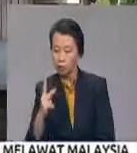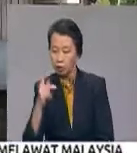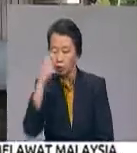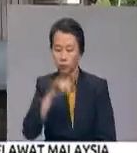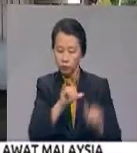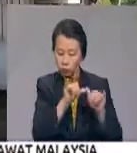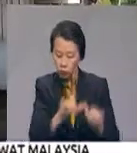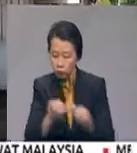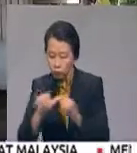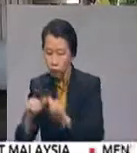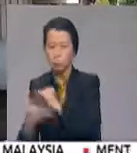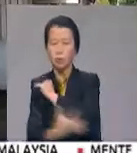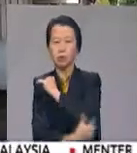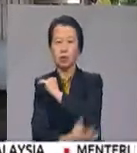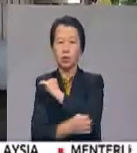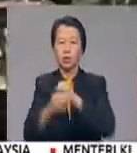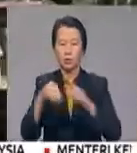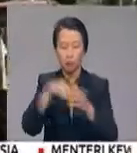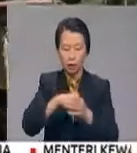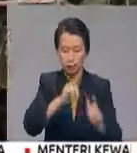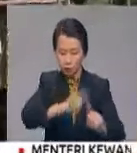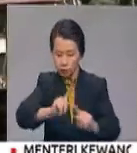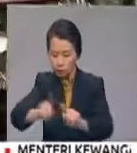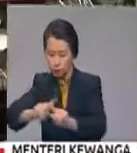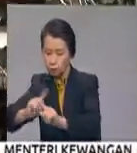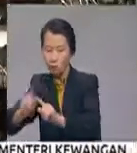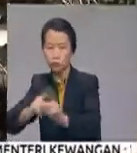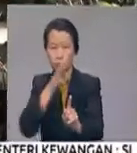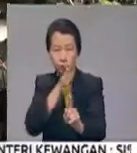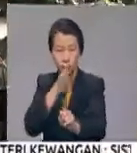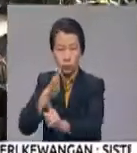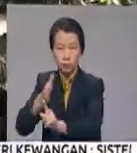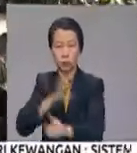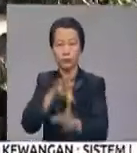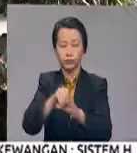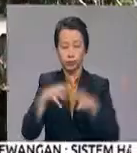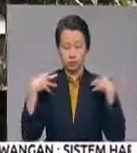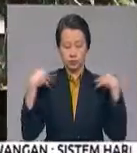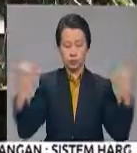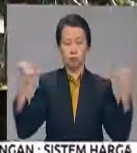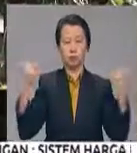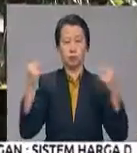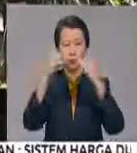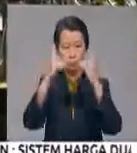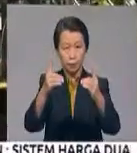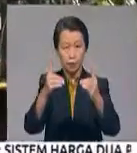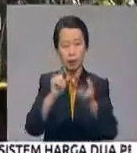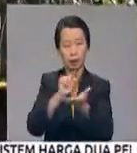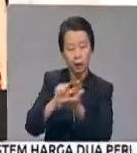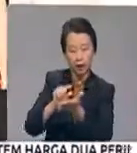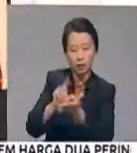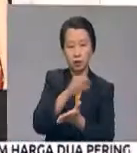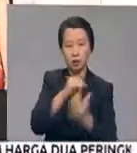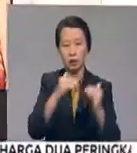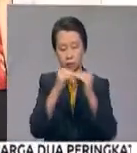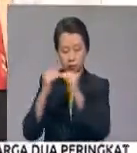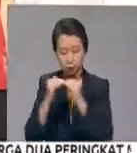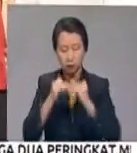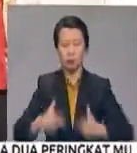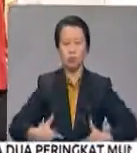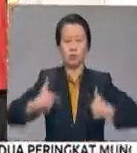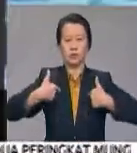mengukur kemiskinan dalam pelbagai perspektif ia merangkumi kesihatan pendidikan pendapatan dan taraf